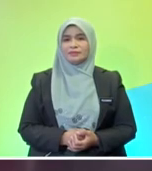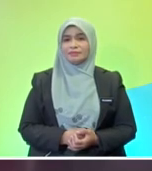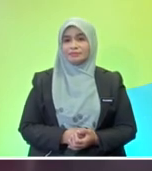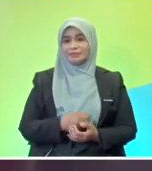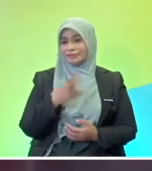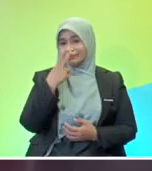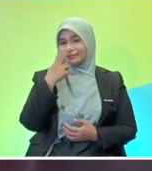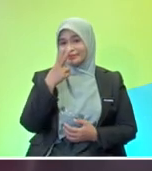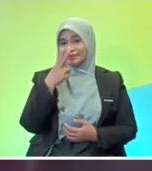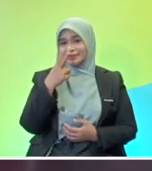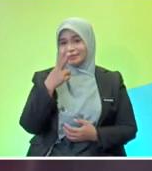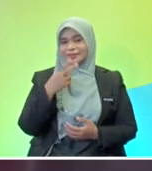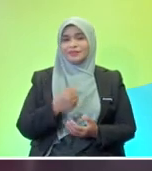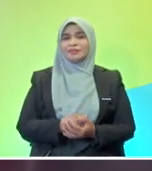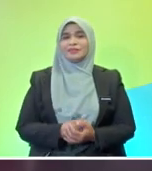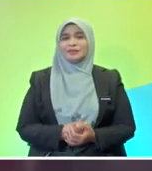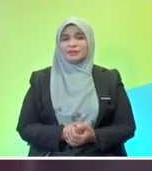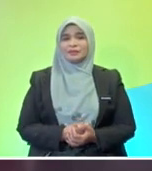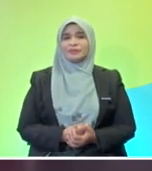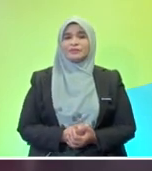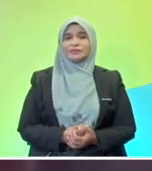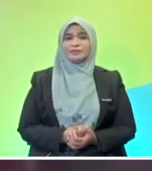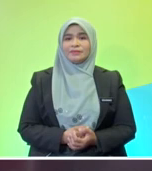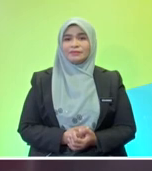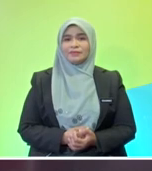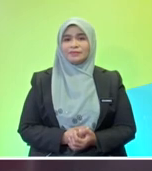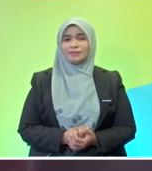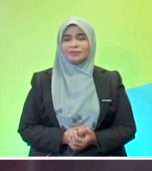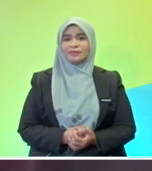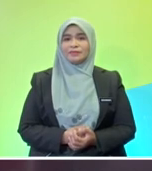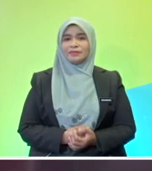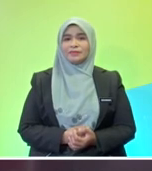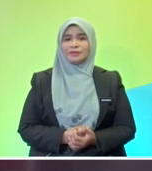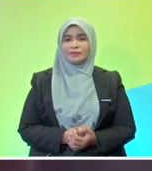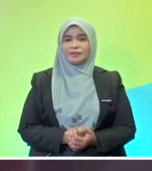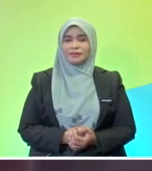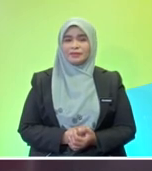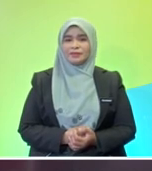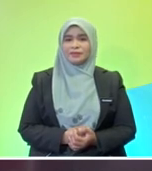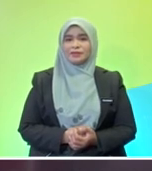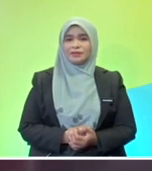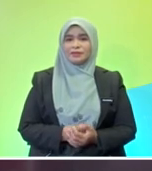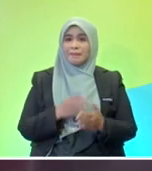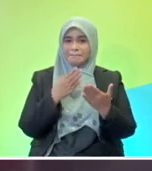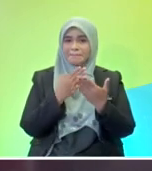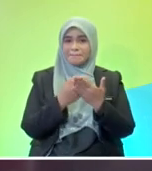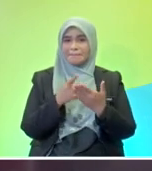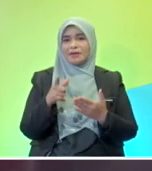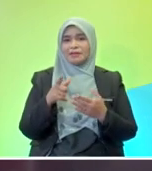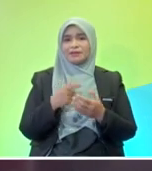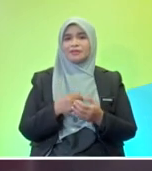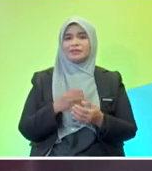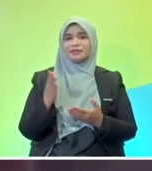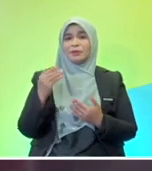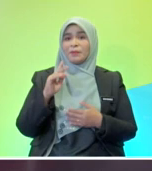saja. Hai, Didi. Didi ke tu, cikgu? Okey, kita lekat saja. Baiklah, cikgu.